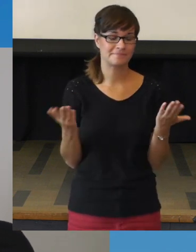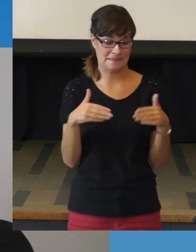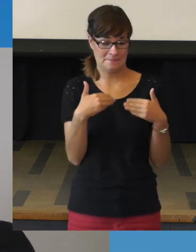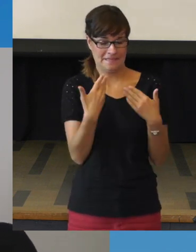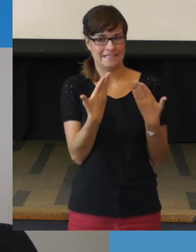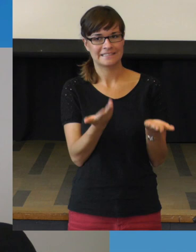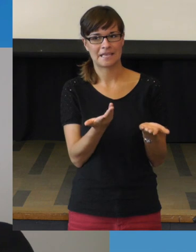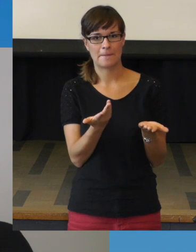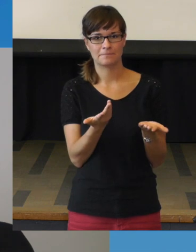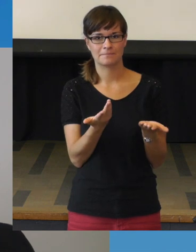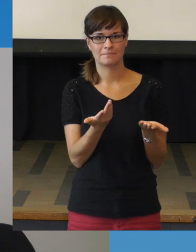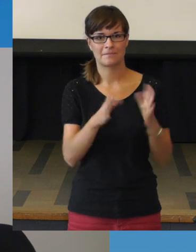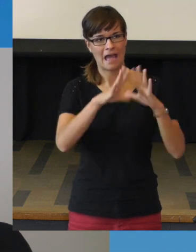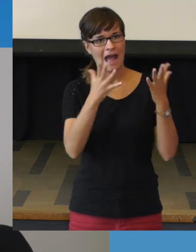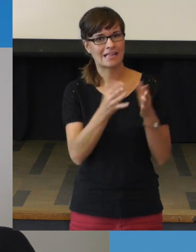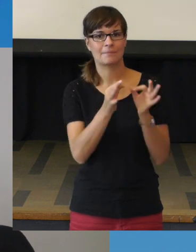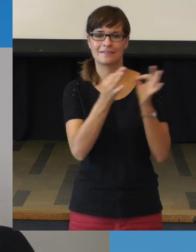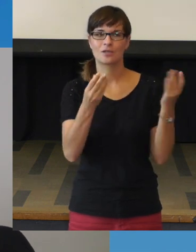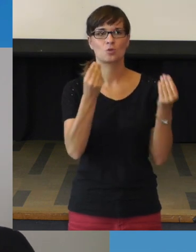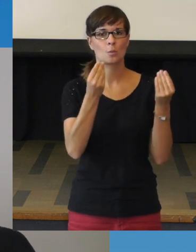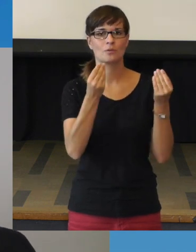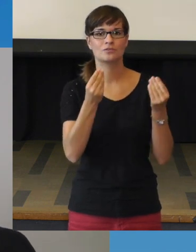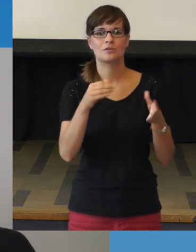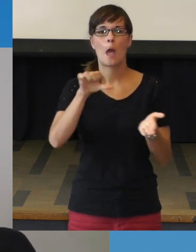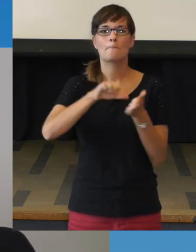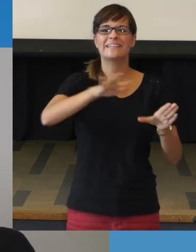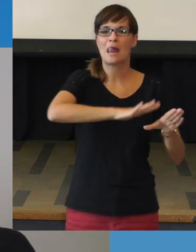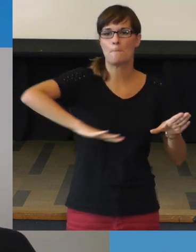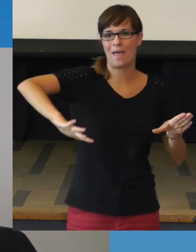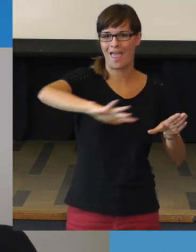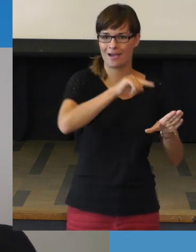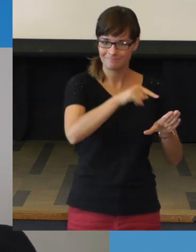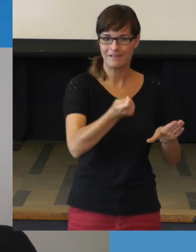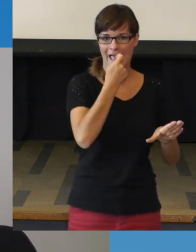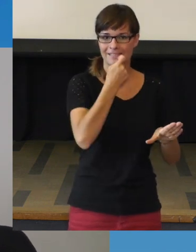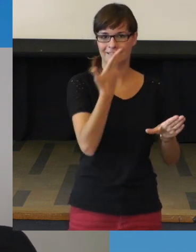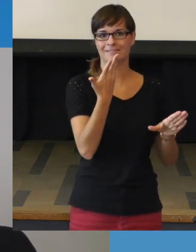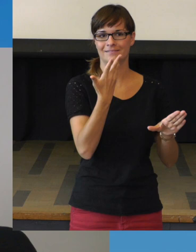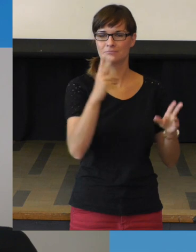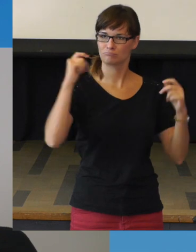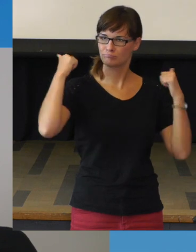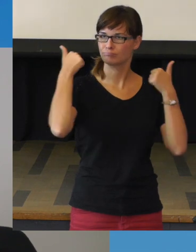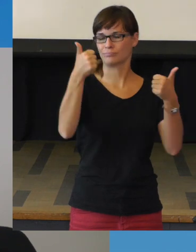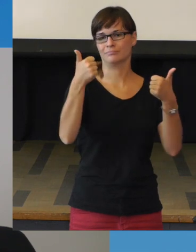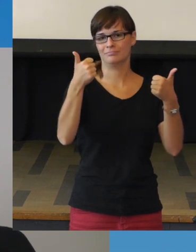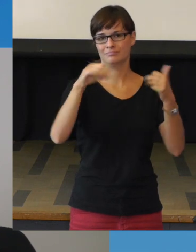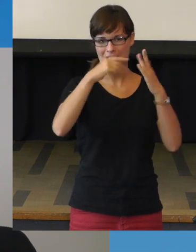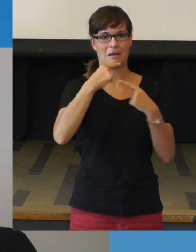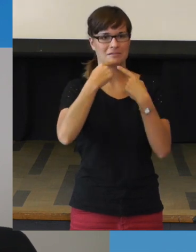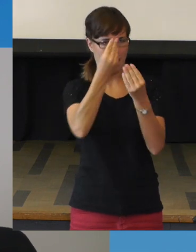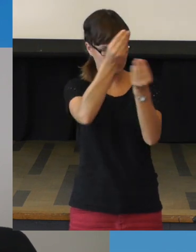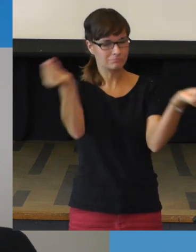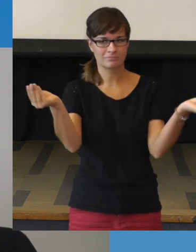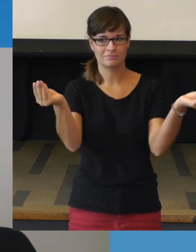diesen allgemeinen Satz mediterrane Kost, was immer das auch bedeutet. aber zumindest also